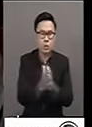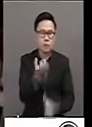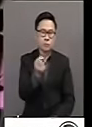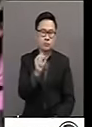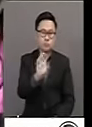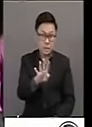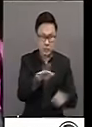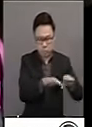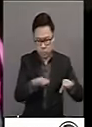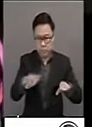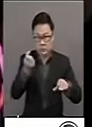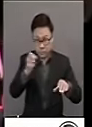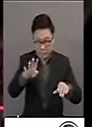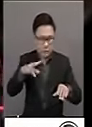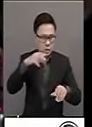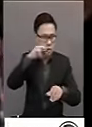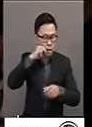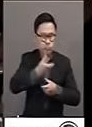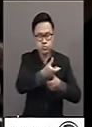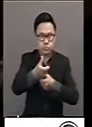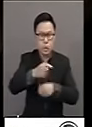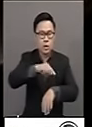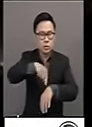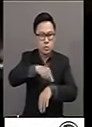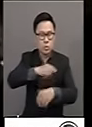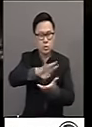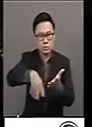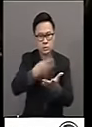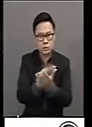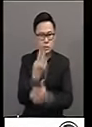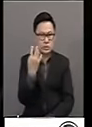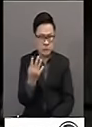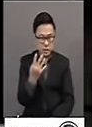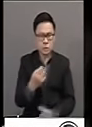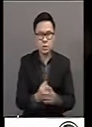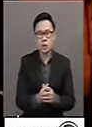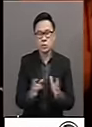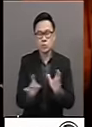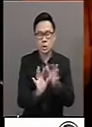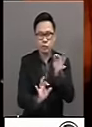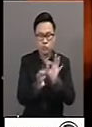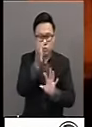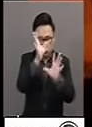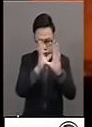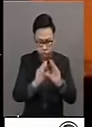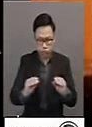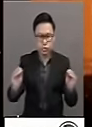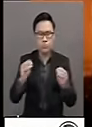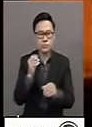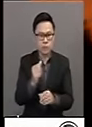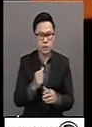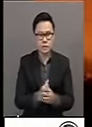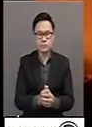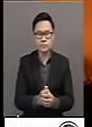14คันช่วยกันฉีดน้ำดับเพลิงใช้เวลากว่า4ชั่วโมงค่ะถึงจะควบคุมเพลิงให้อยู่ในวงจำกัดได้นะ